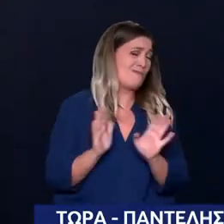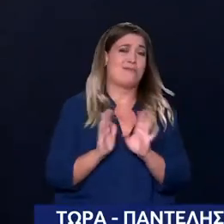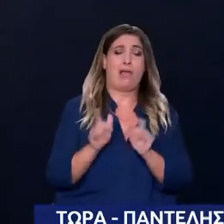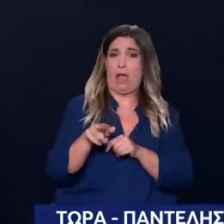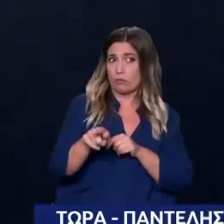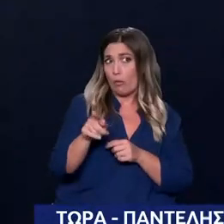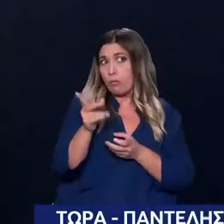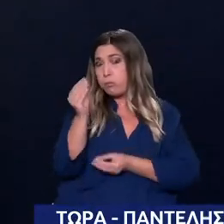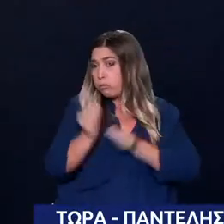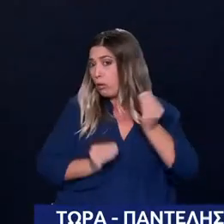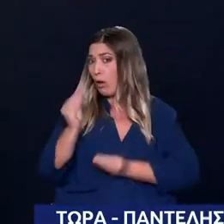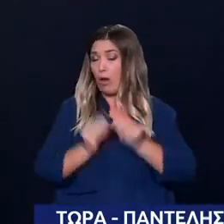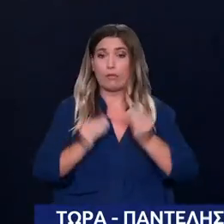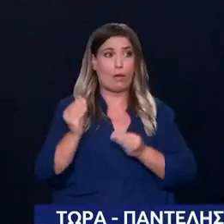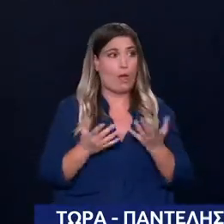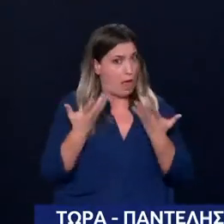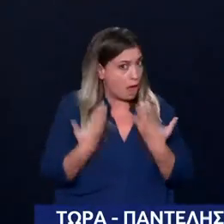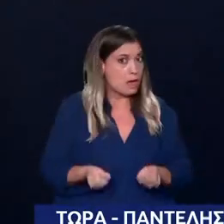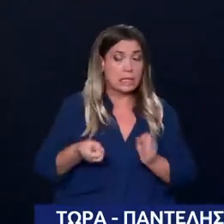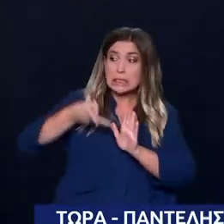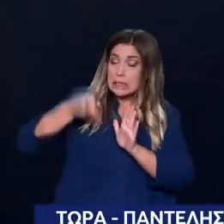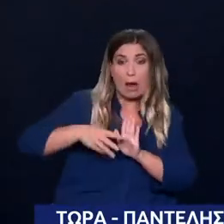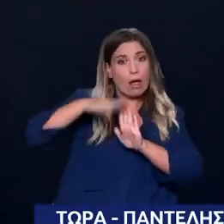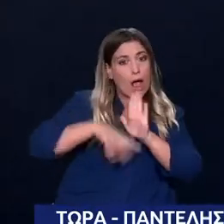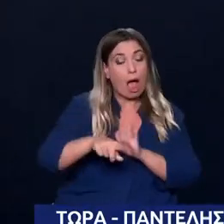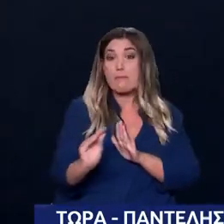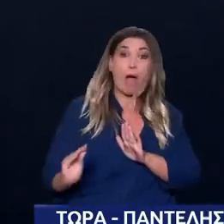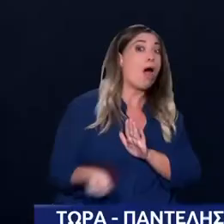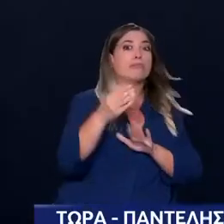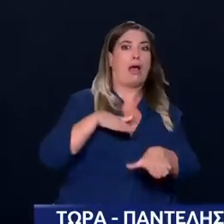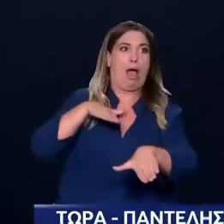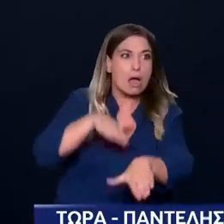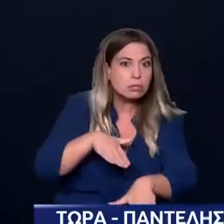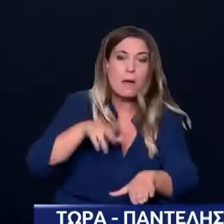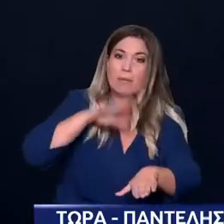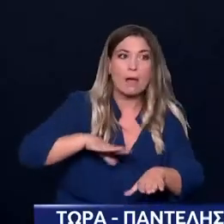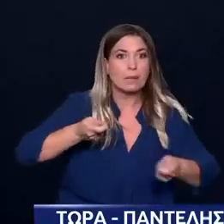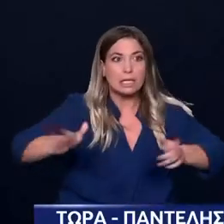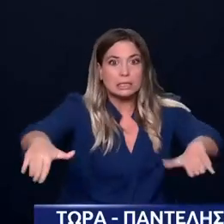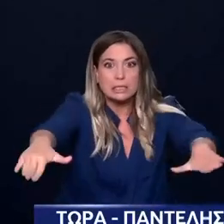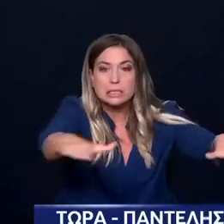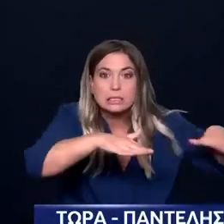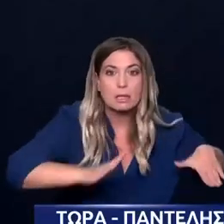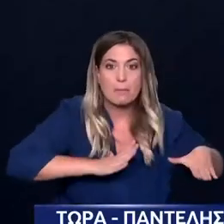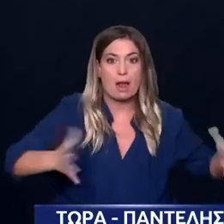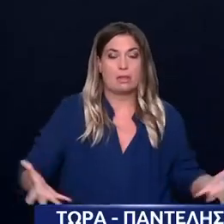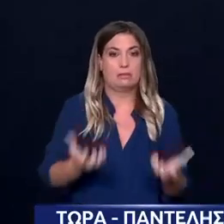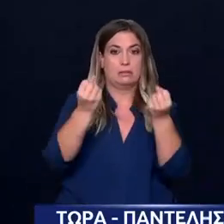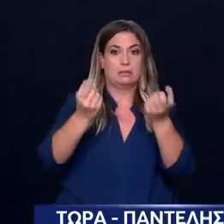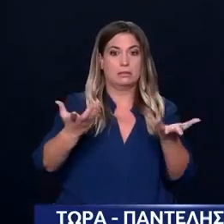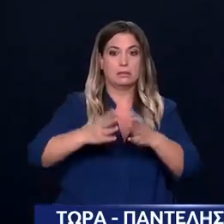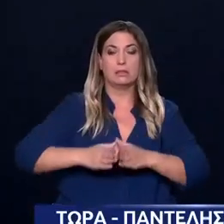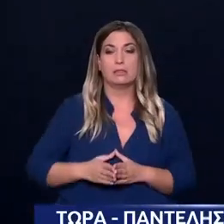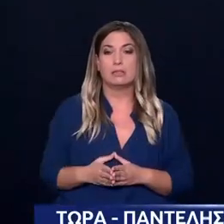πρόβλημα. Υπάρχει όμως και ένα πρωτόκολλο ασφαλείας που λέει πώς αντιμετωπίζετε το πρόβλημα. Εδώ ακούμε. Εκτιμώ ότι είχαν ελλειπή συντήρηση,